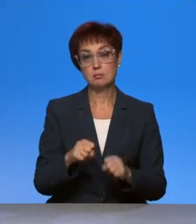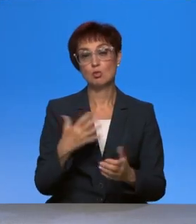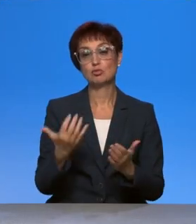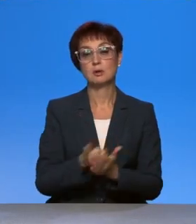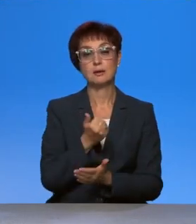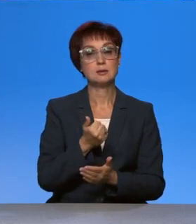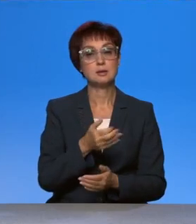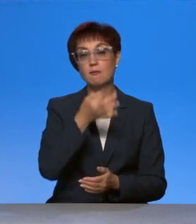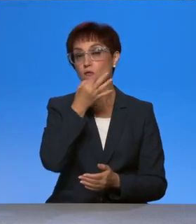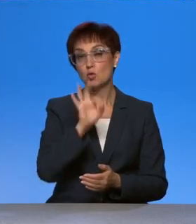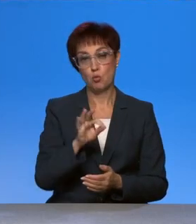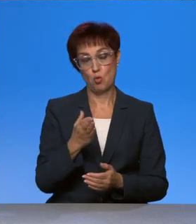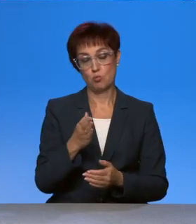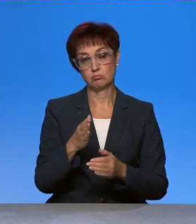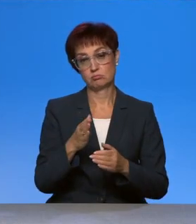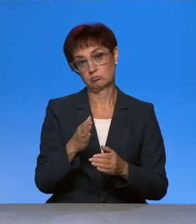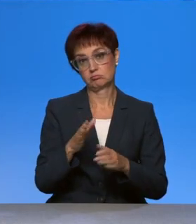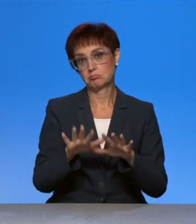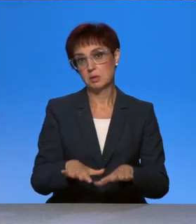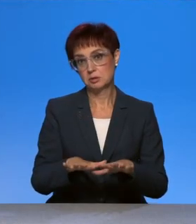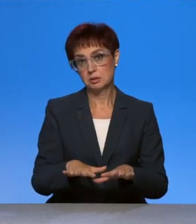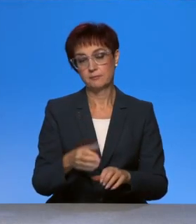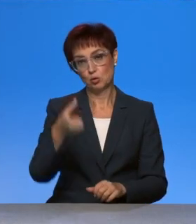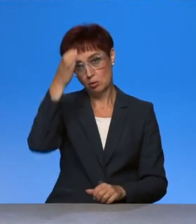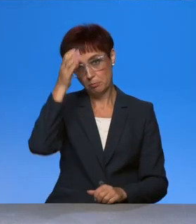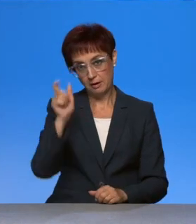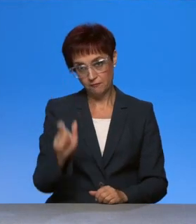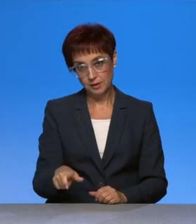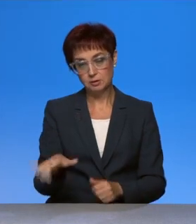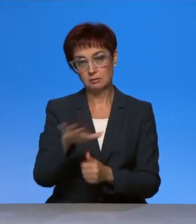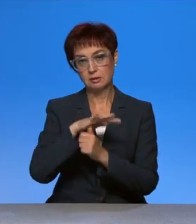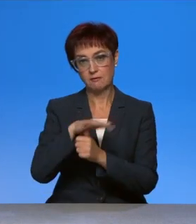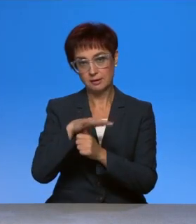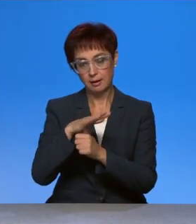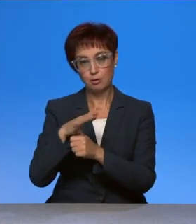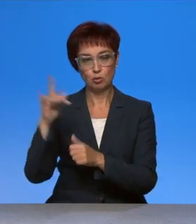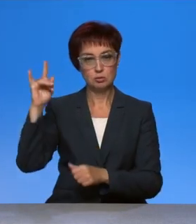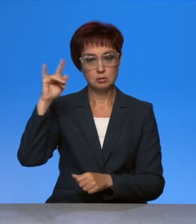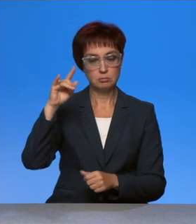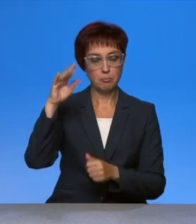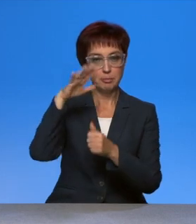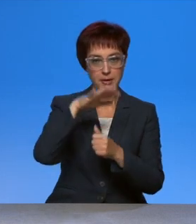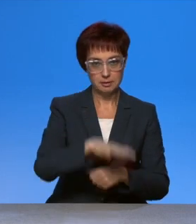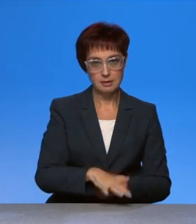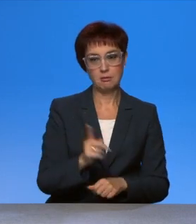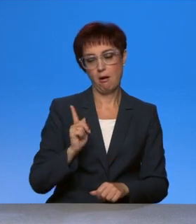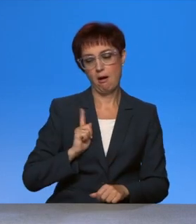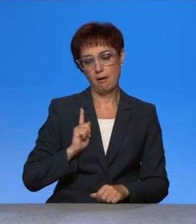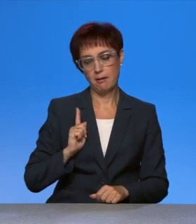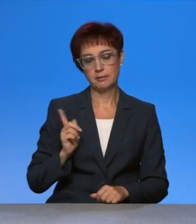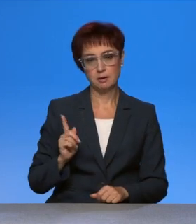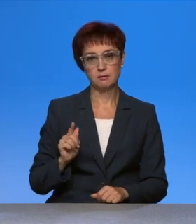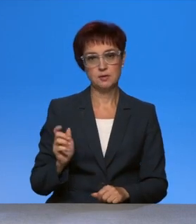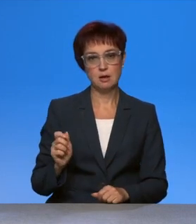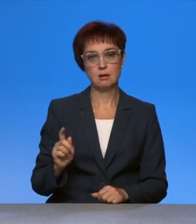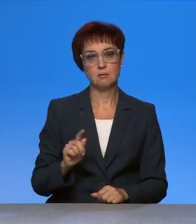новости добрались до нас. Mm-hmm. Профессор высадился, прилетел на вертолете, взял с собой охранника, приходит такой добрый и говорит к моим друзьям папуасам: